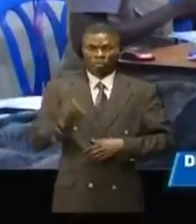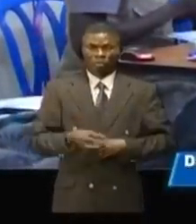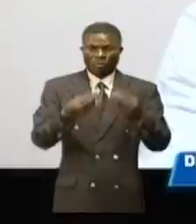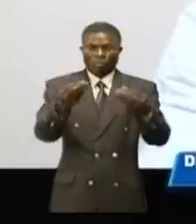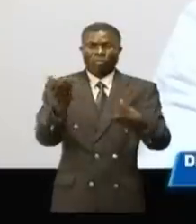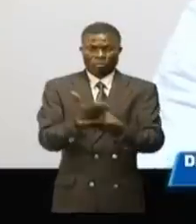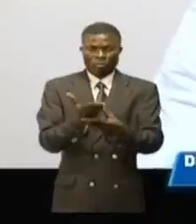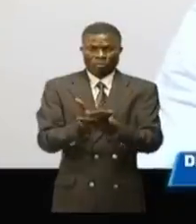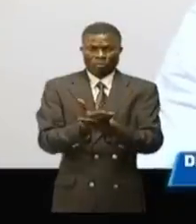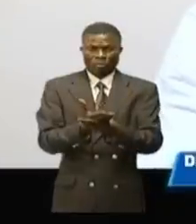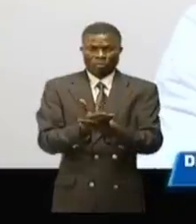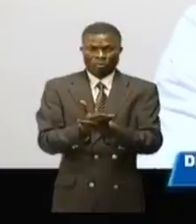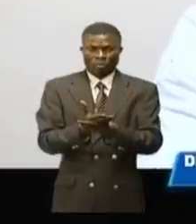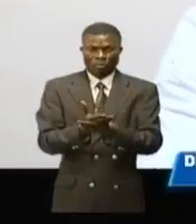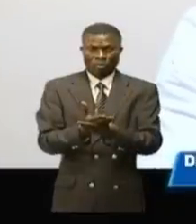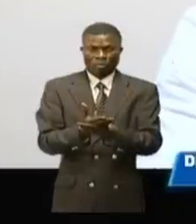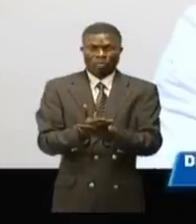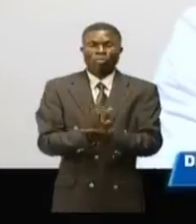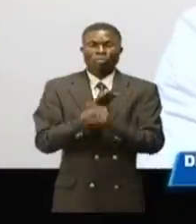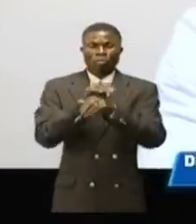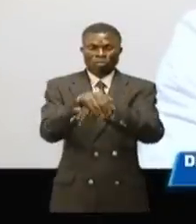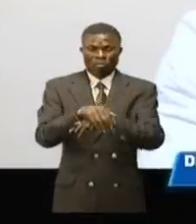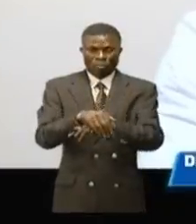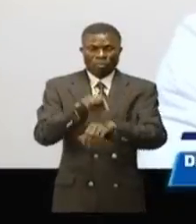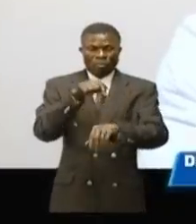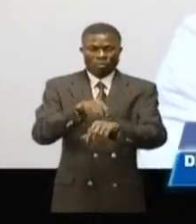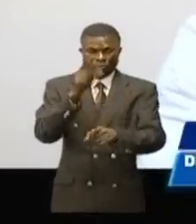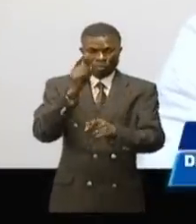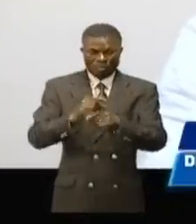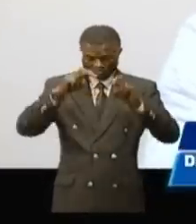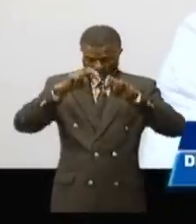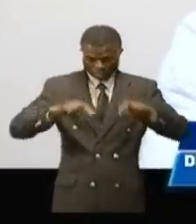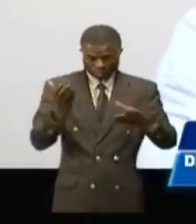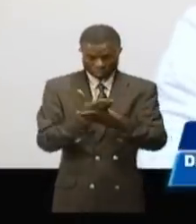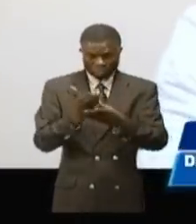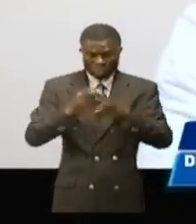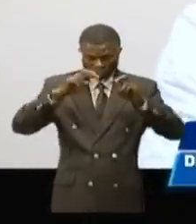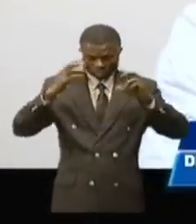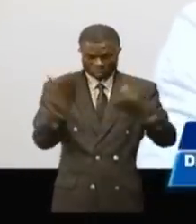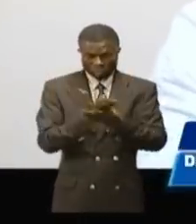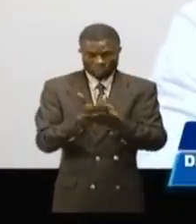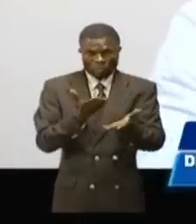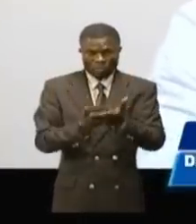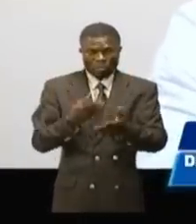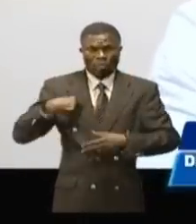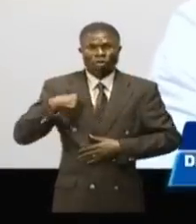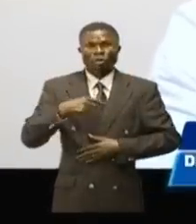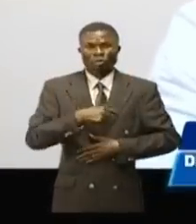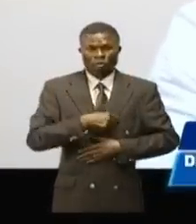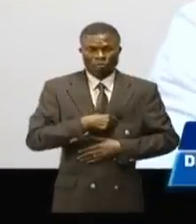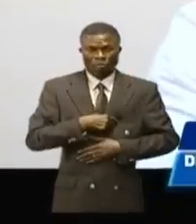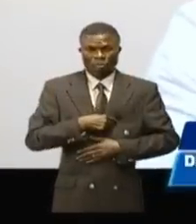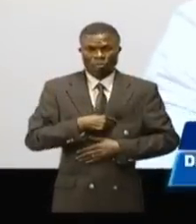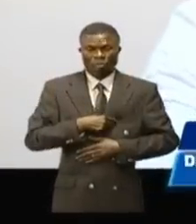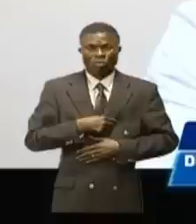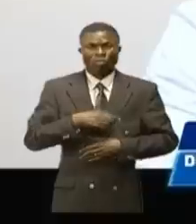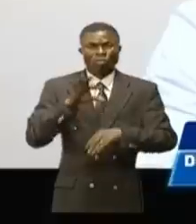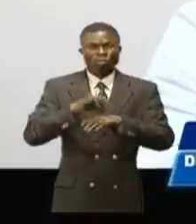son dossier, qui a suivi le cours normal du traitement. Alors c'est l'occasion pour nous, maintenant, de